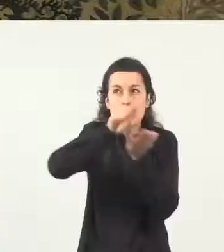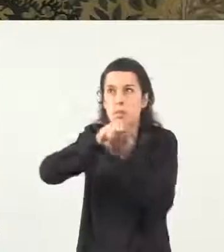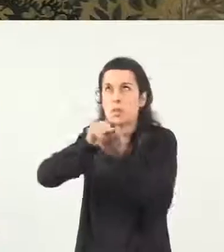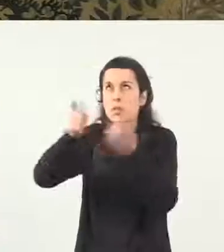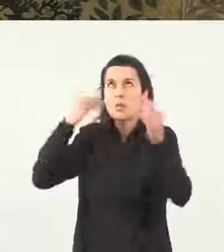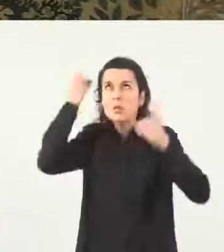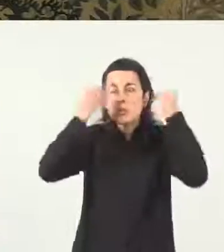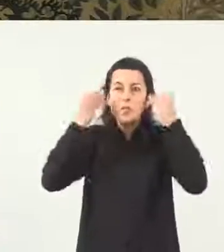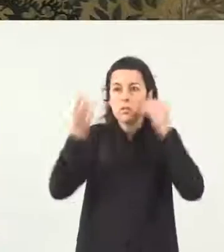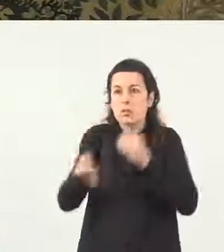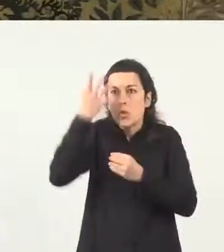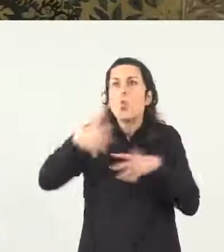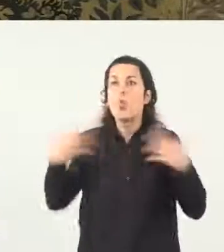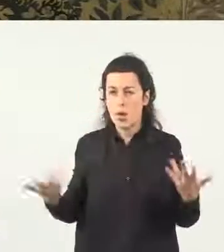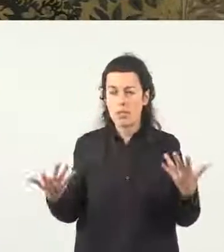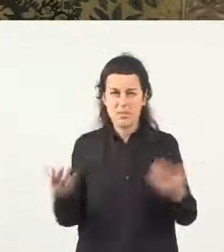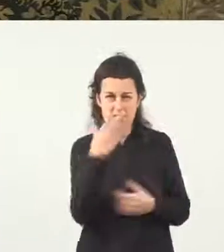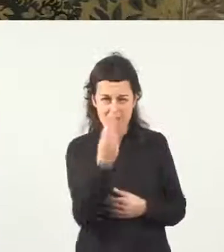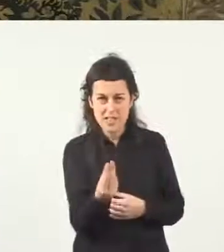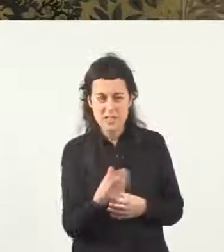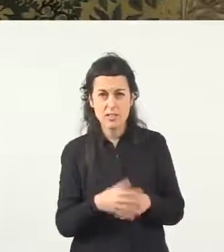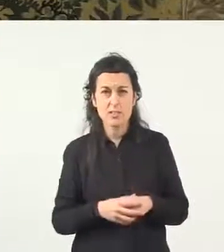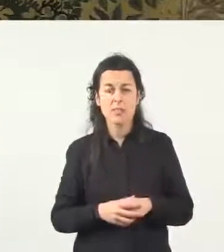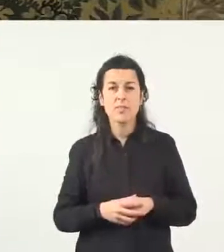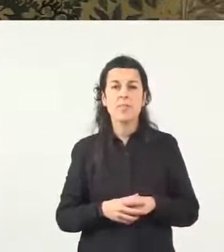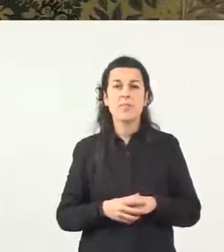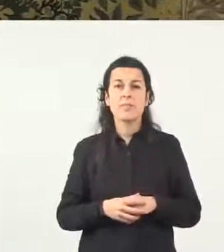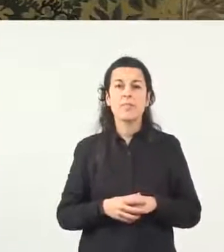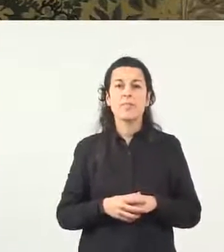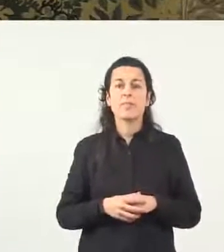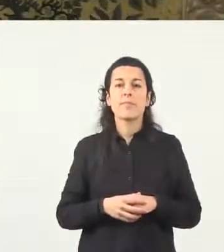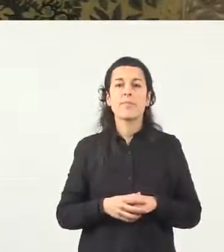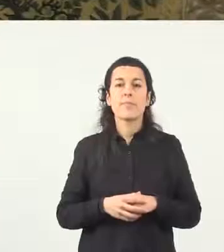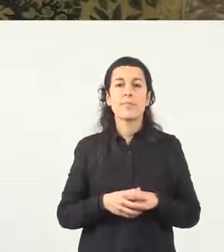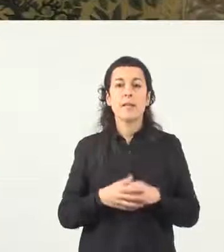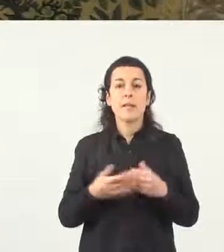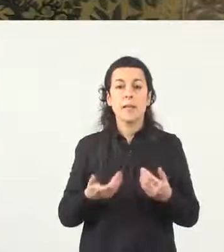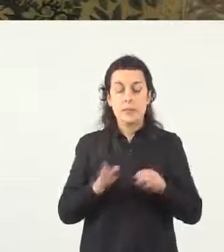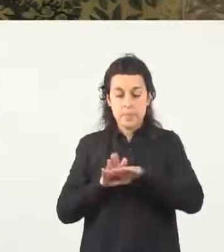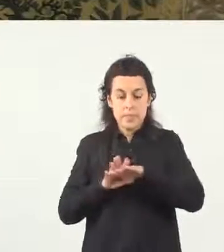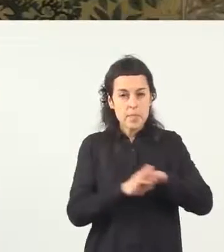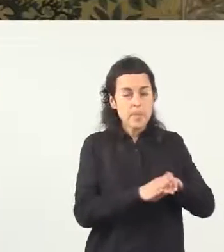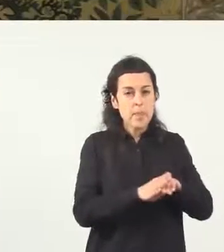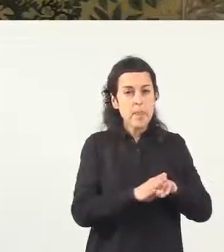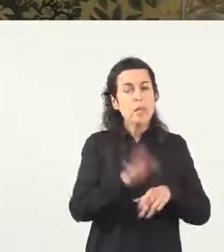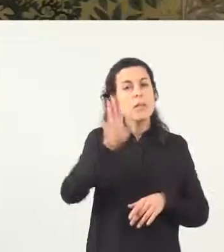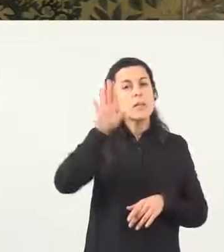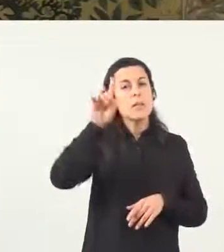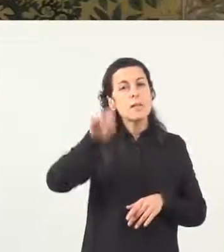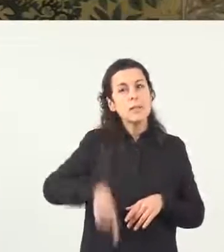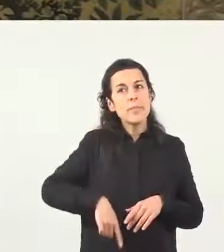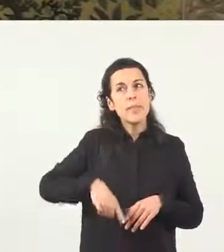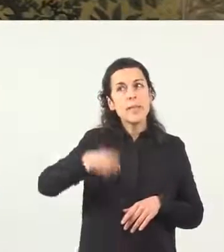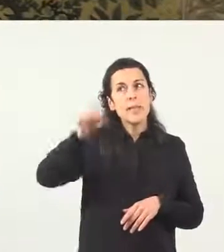dut, bai, baina, bueno, osea, ulertzen duzu, orduan, batetik hori, eta bestetik, ikusi behar dugu,